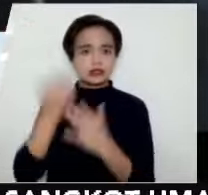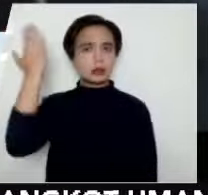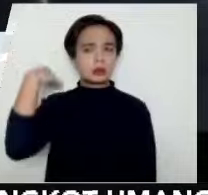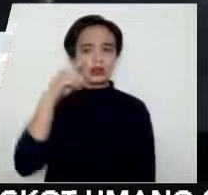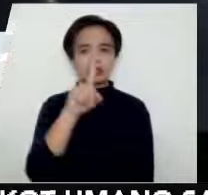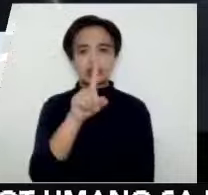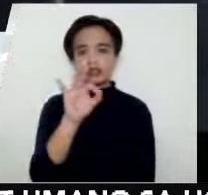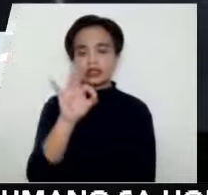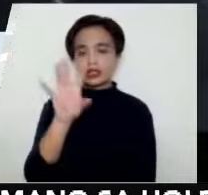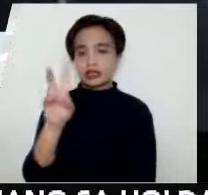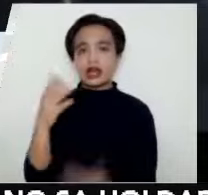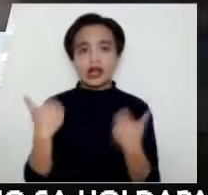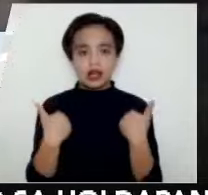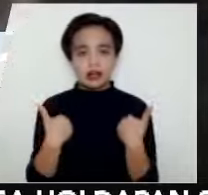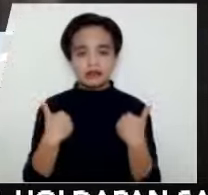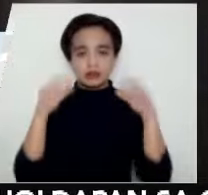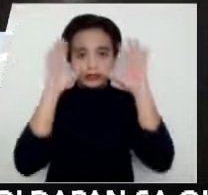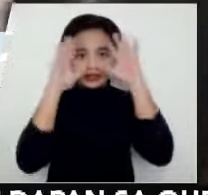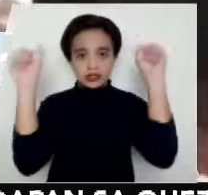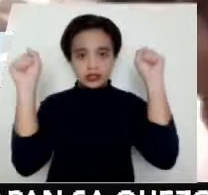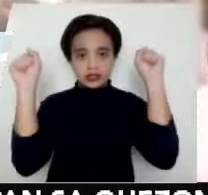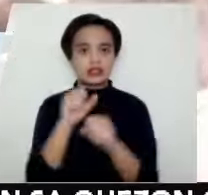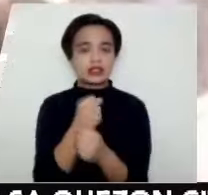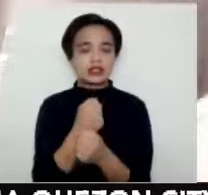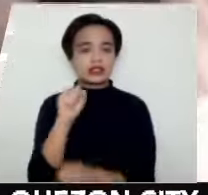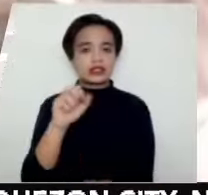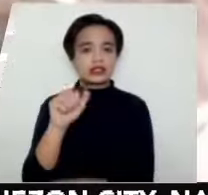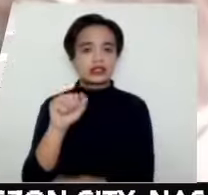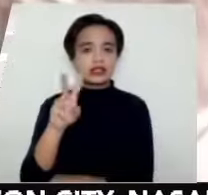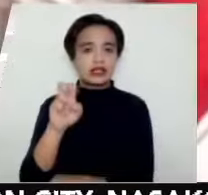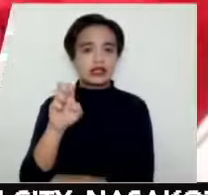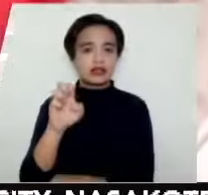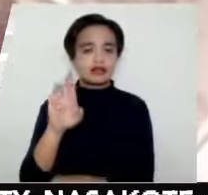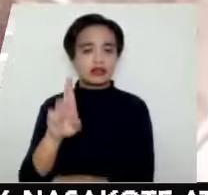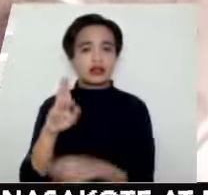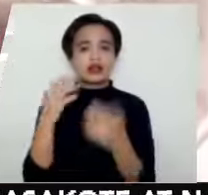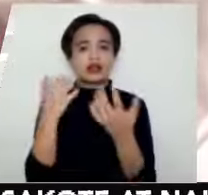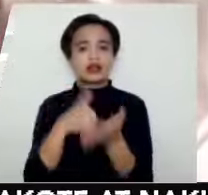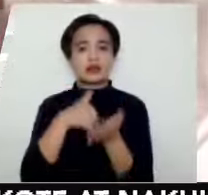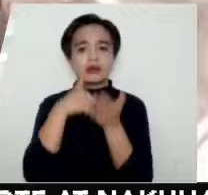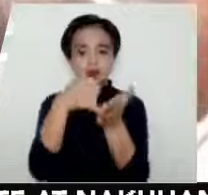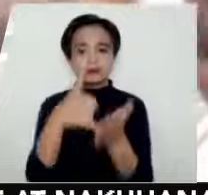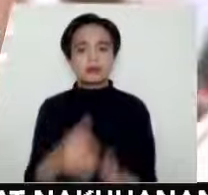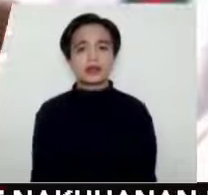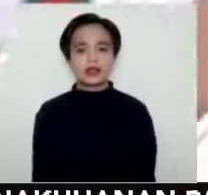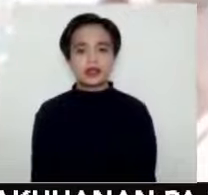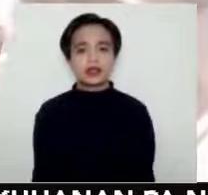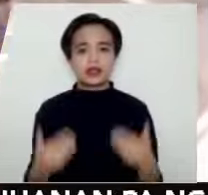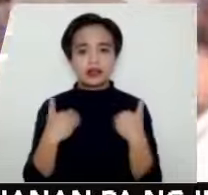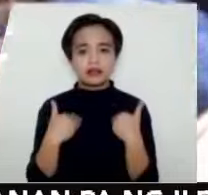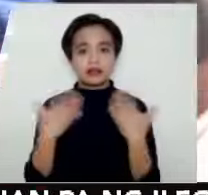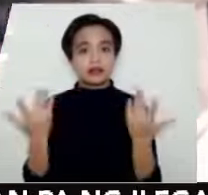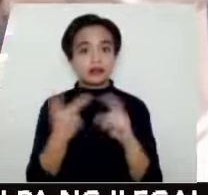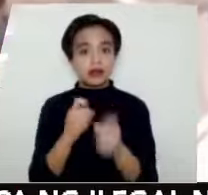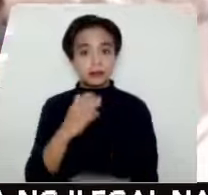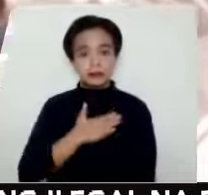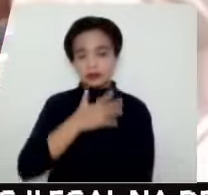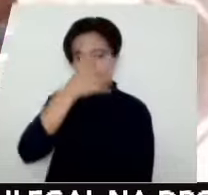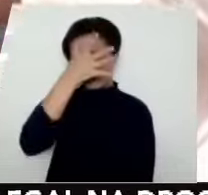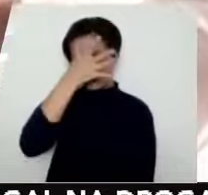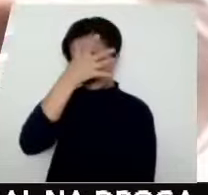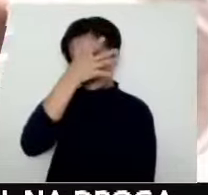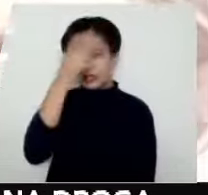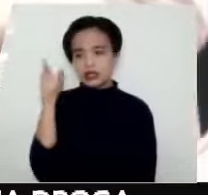ng Presidential Sabre Award. I have this inspiration that primarily came from my father, who aspired to be a